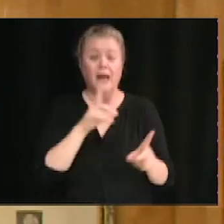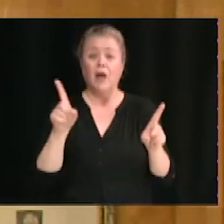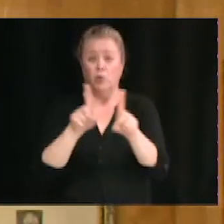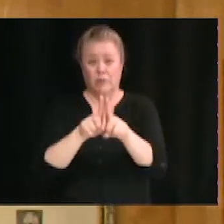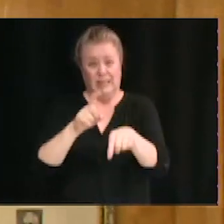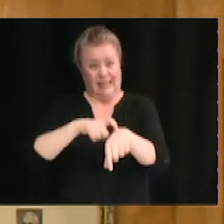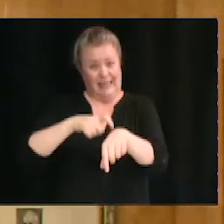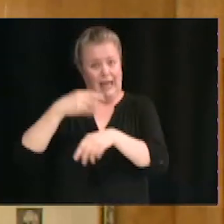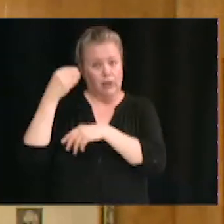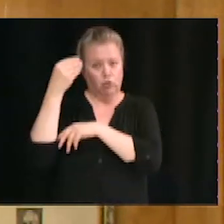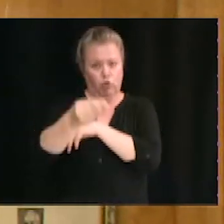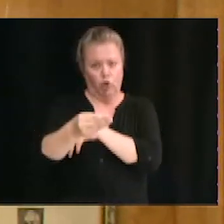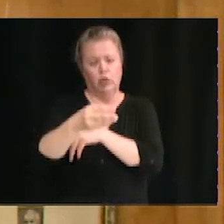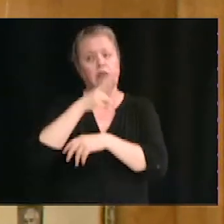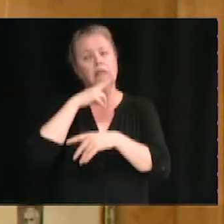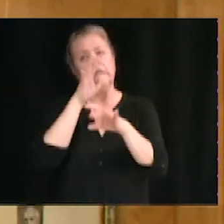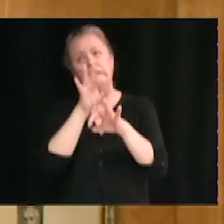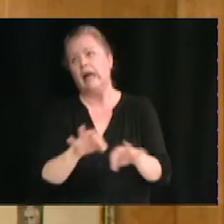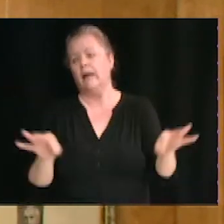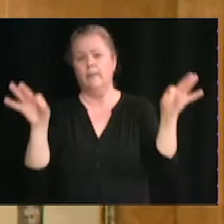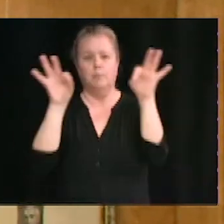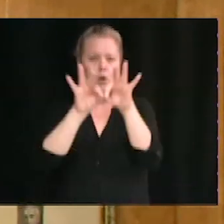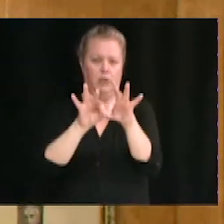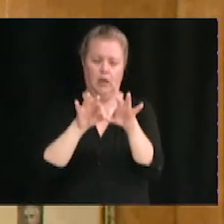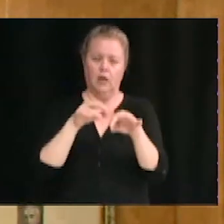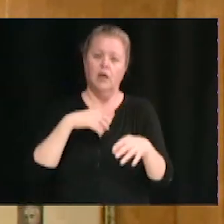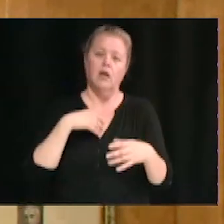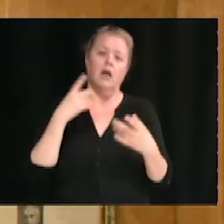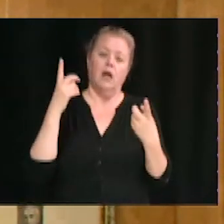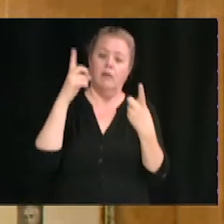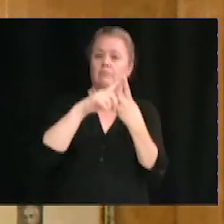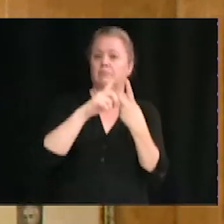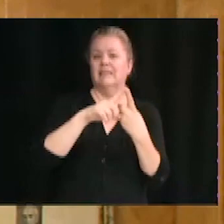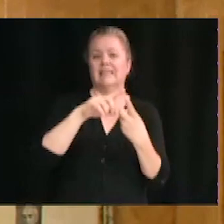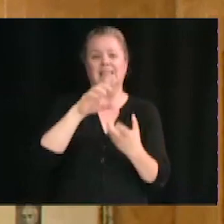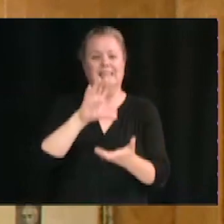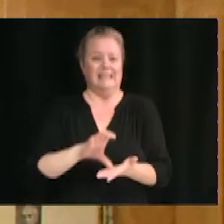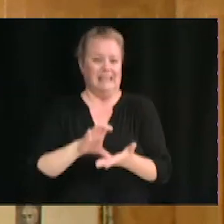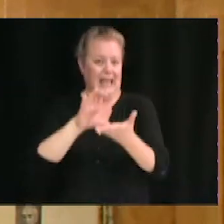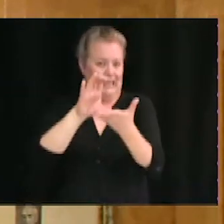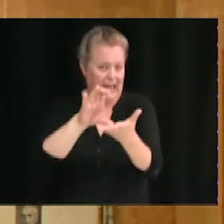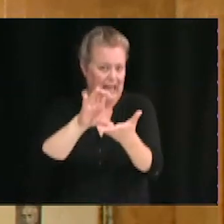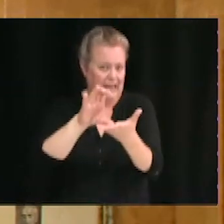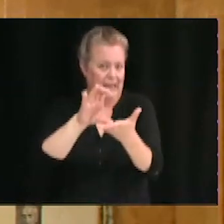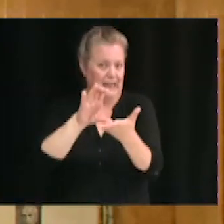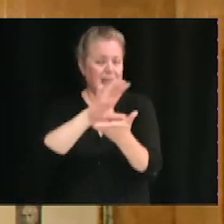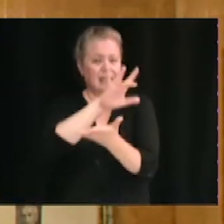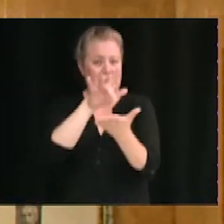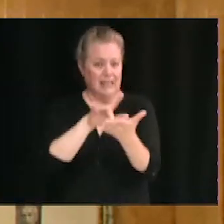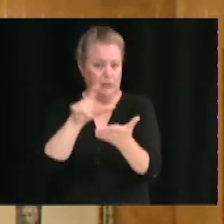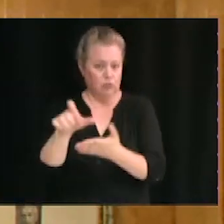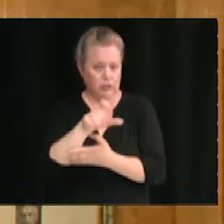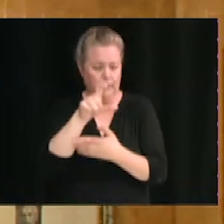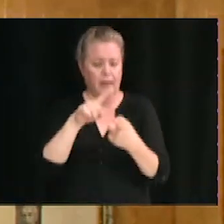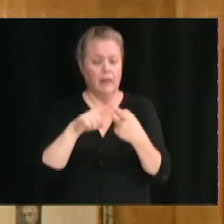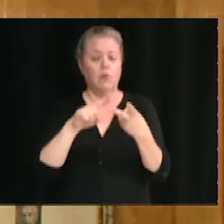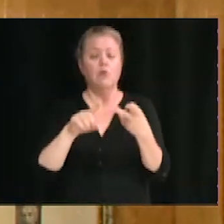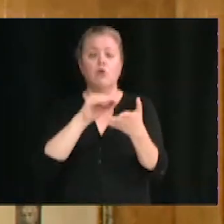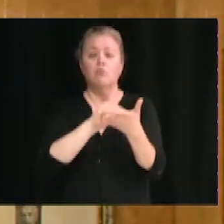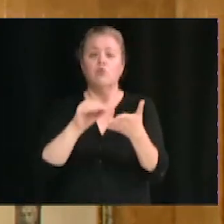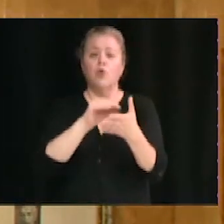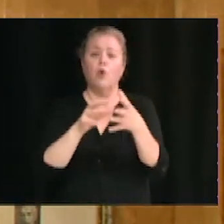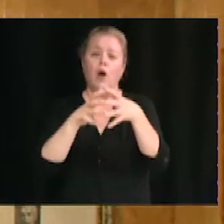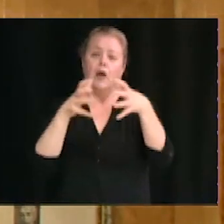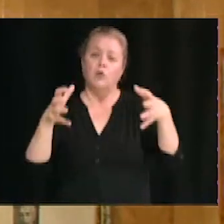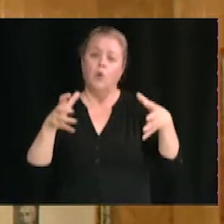humain qui est extrêmement importante. Donc, j'en nomme quelques-uns. Ici, il y a toujours Centraide Centre du Québec, Bureau en gros de Victoriaville, la